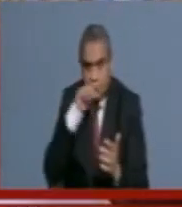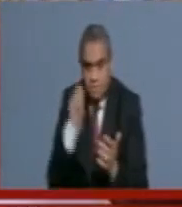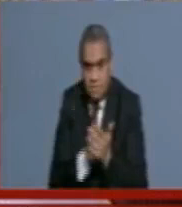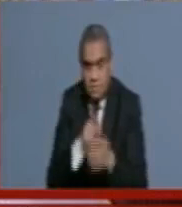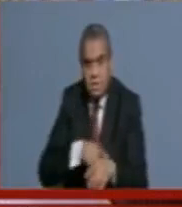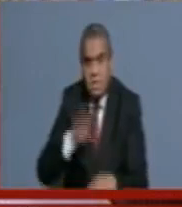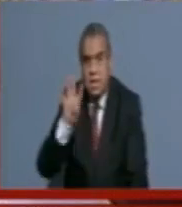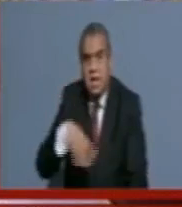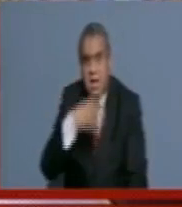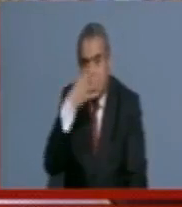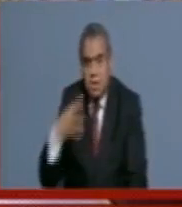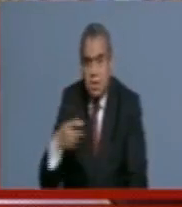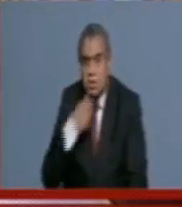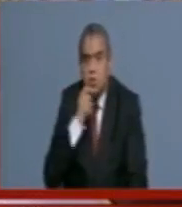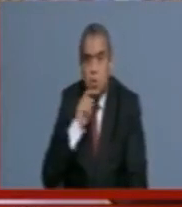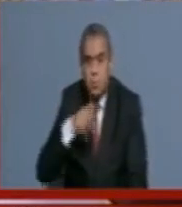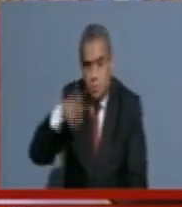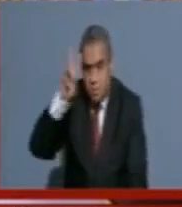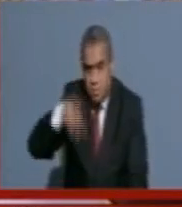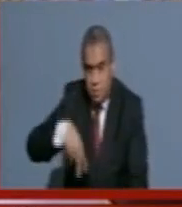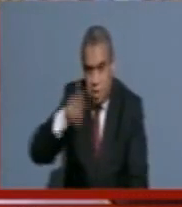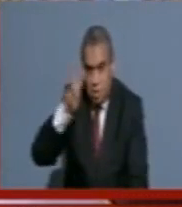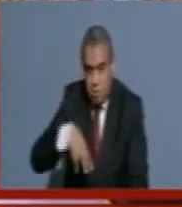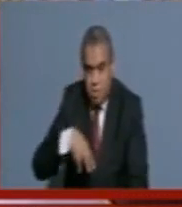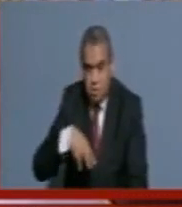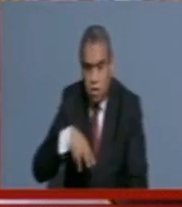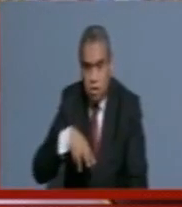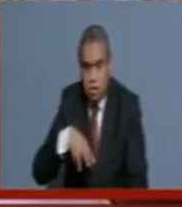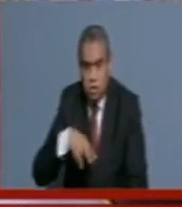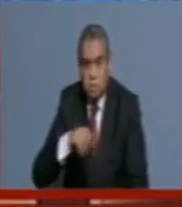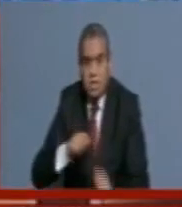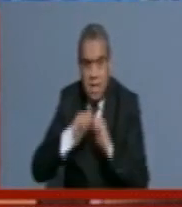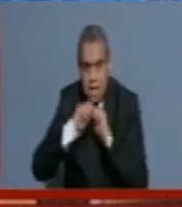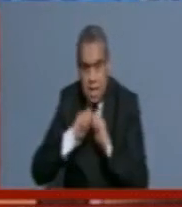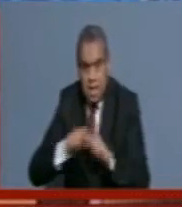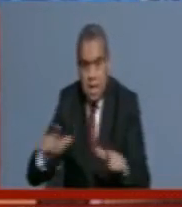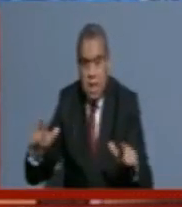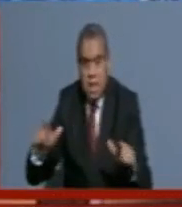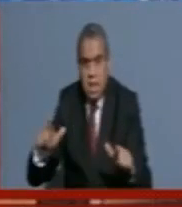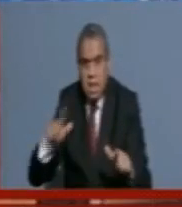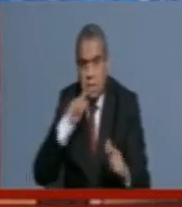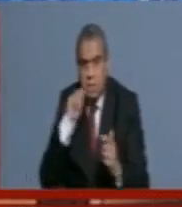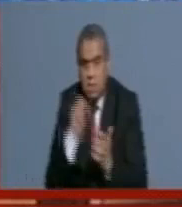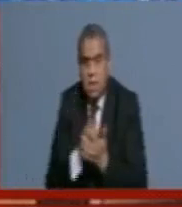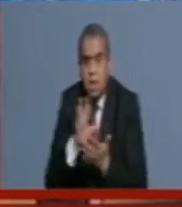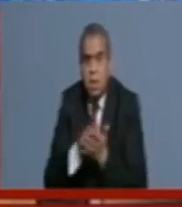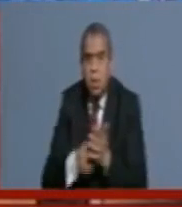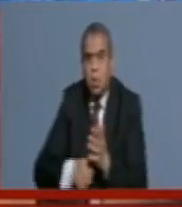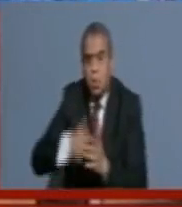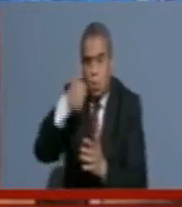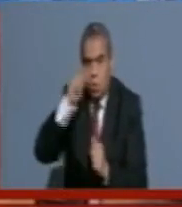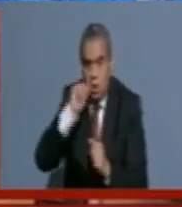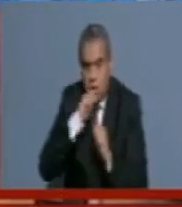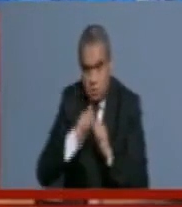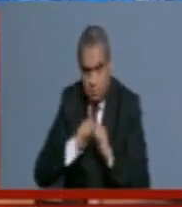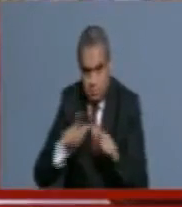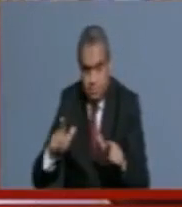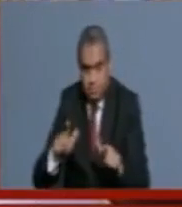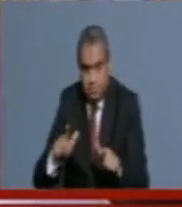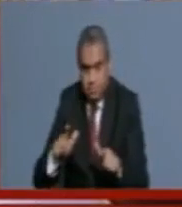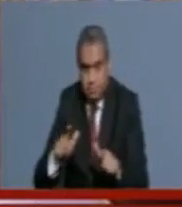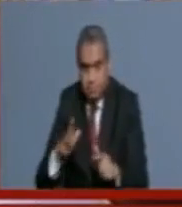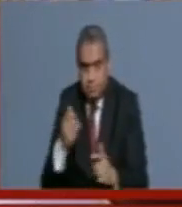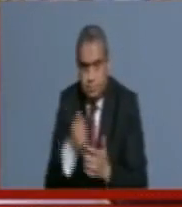هو 18 إن شاء الله إعلان الجولة الأولى. من القواعد